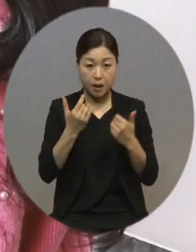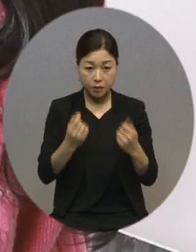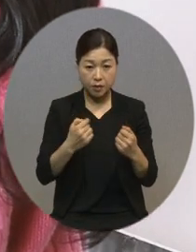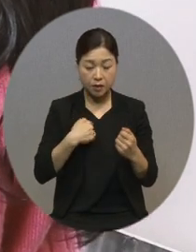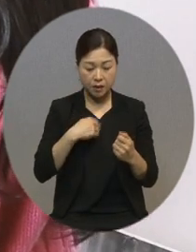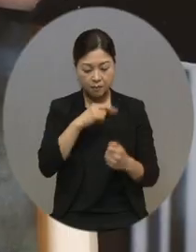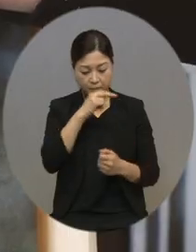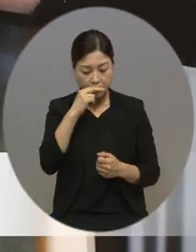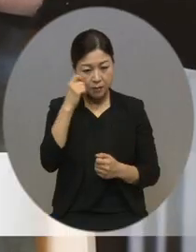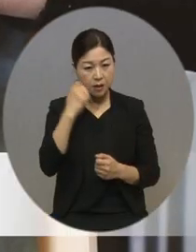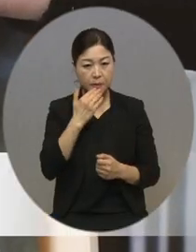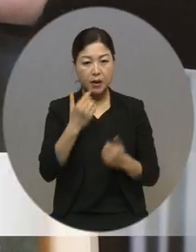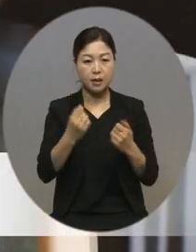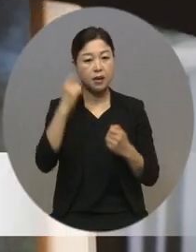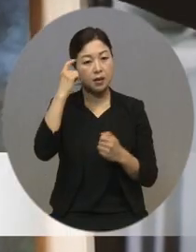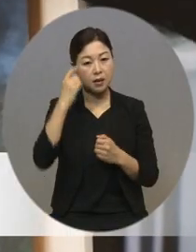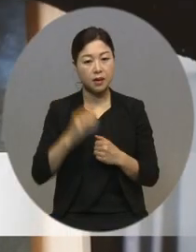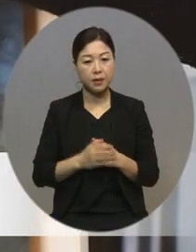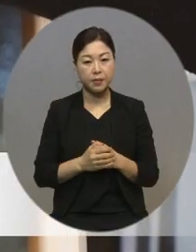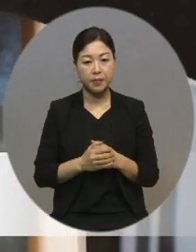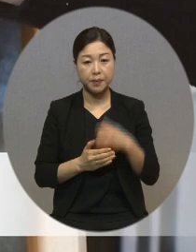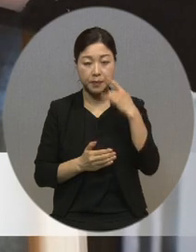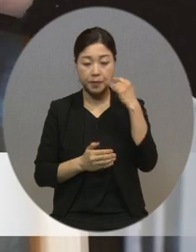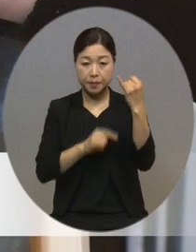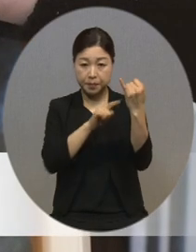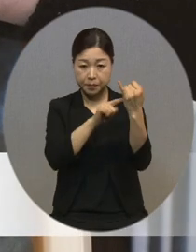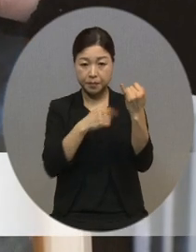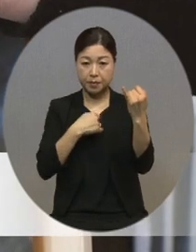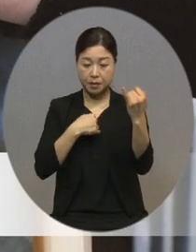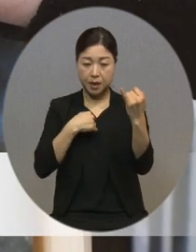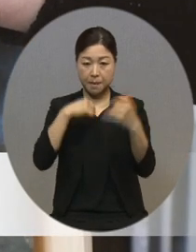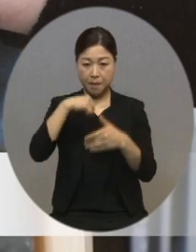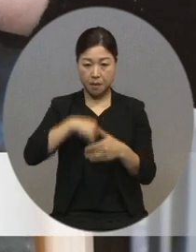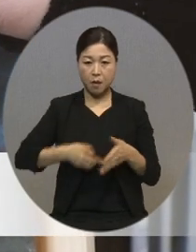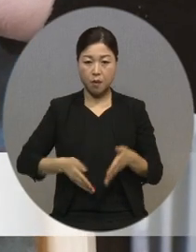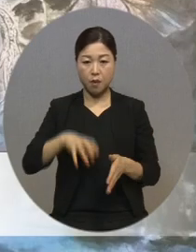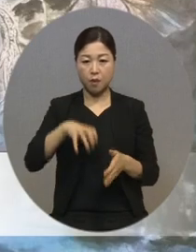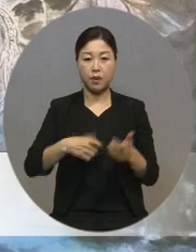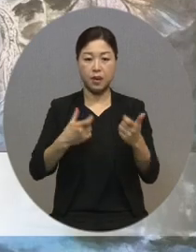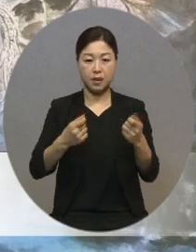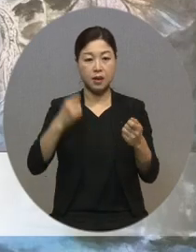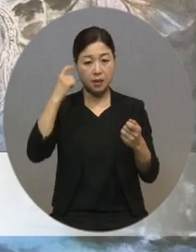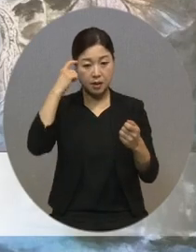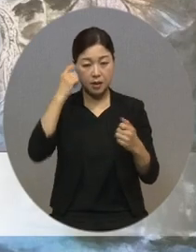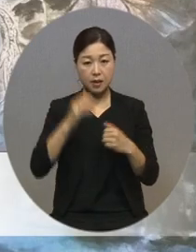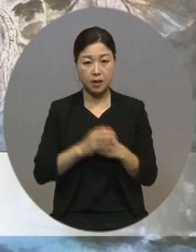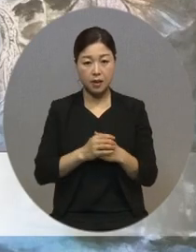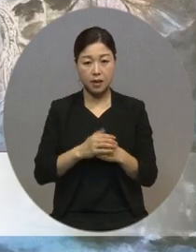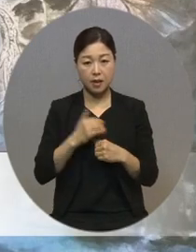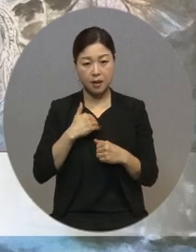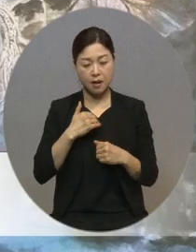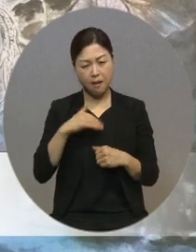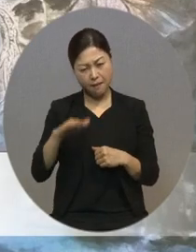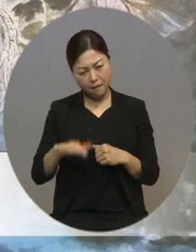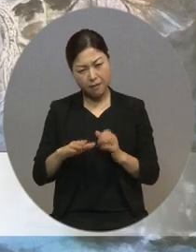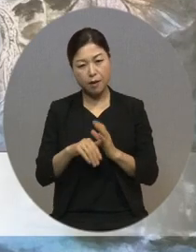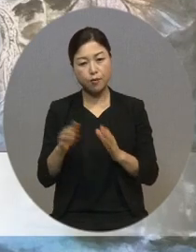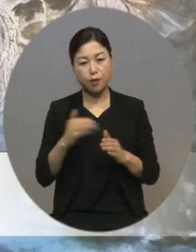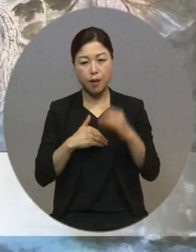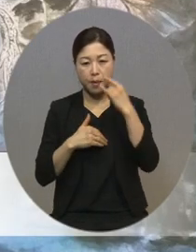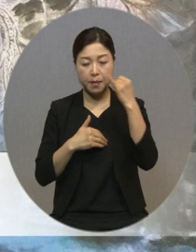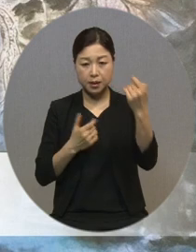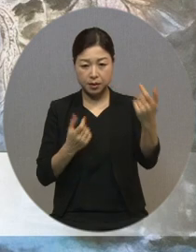있지 않을까요? 어머니를 저희 마음의 고향으로 생각을 하고, 항상 어릴 때부터 나는